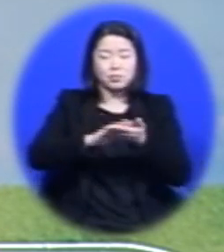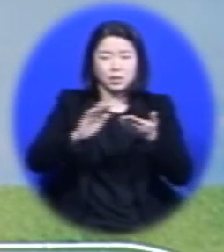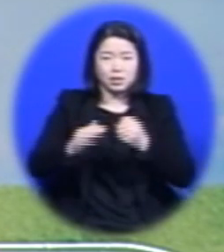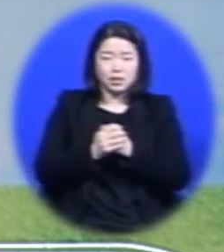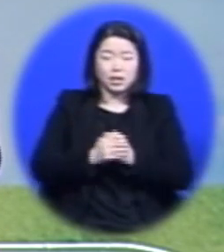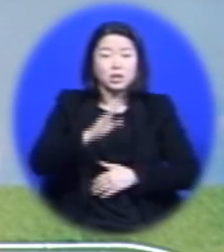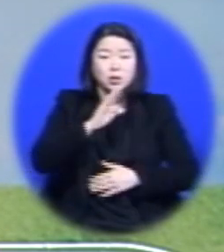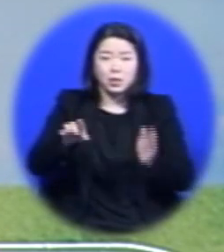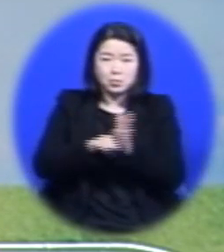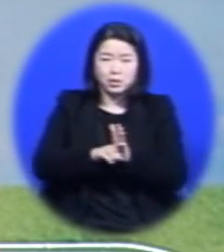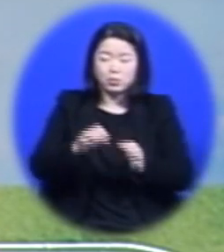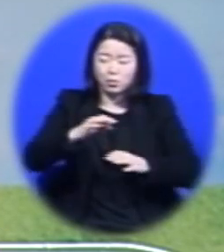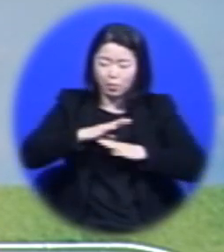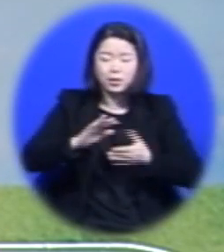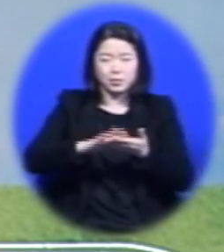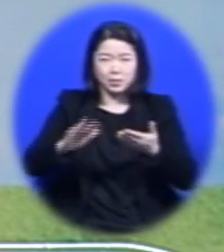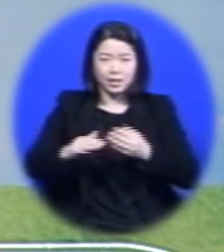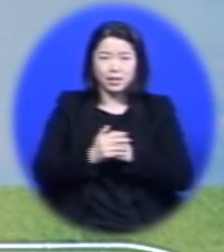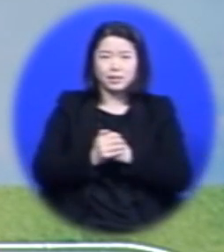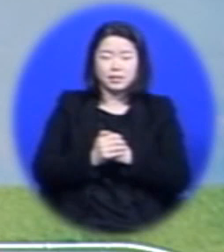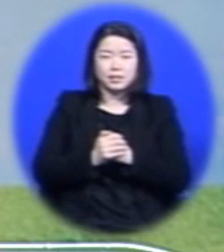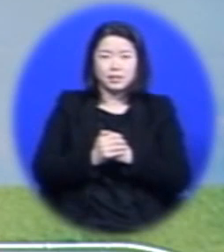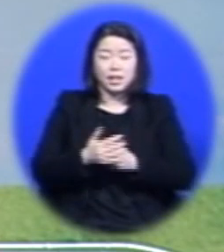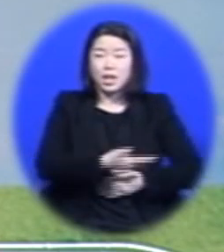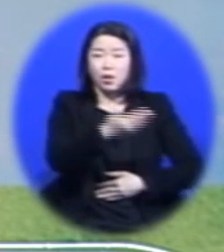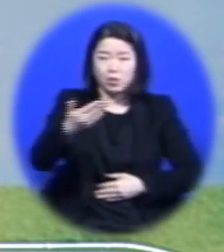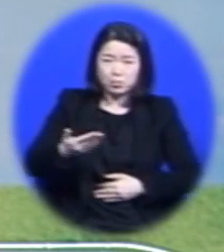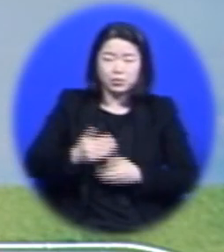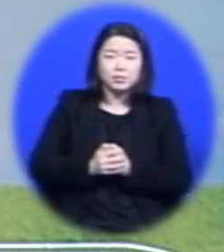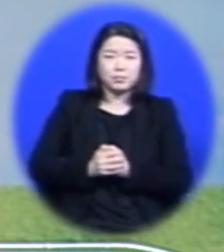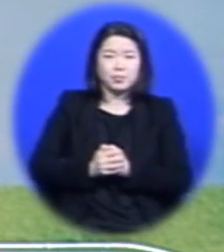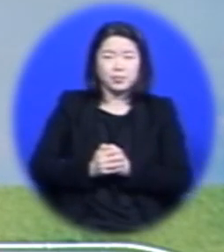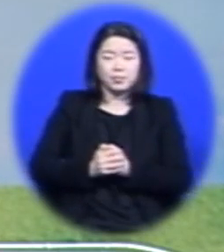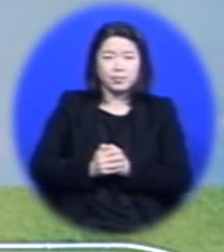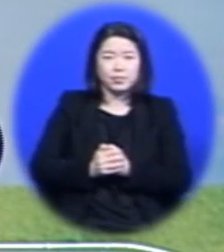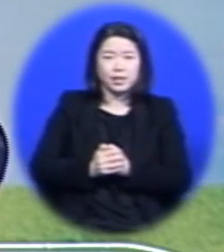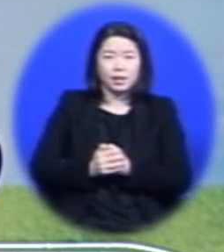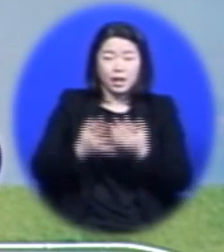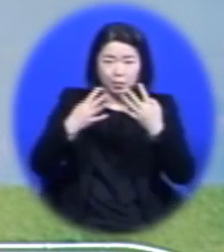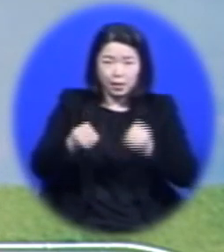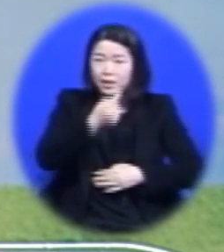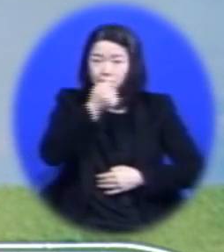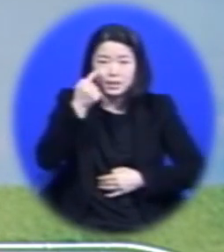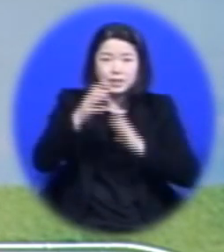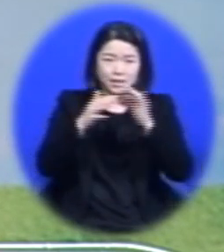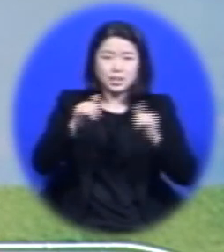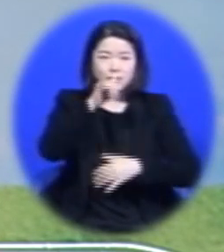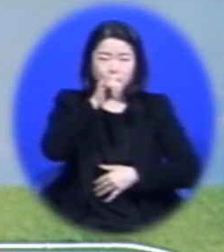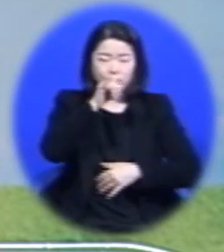정말 믿음은 놀랬잖아 요 4 음 여러분 아 많은 증인들이 있다고